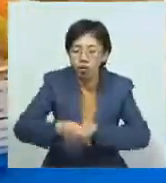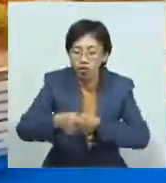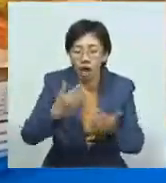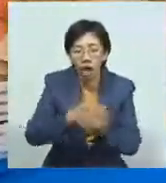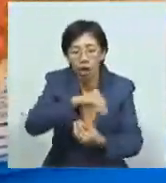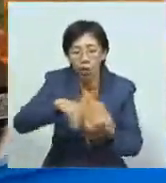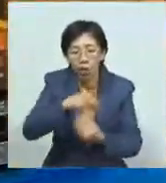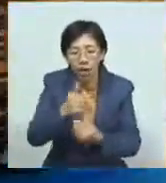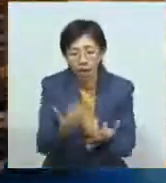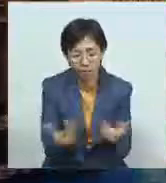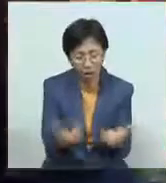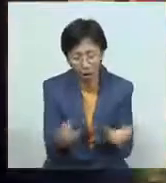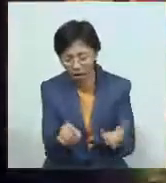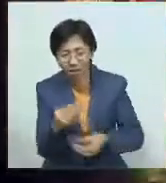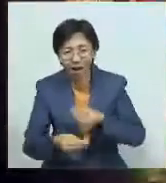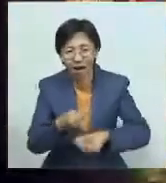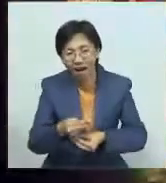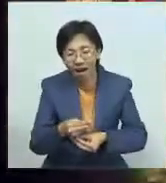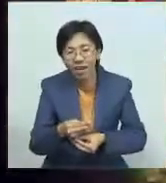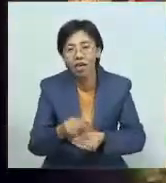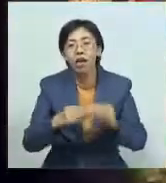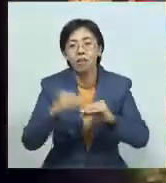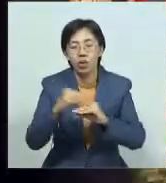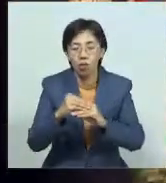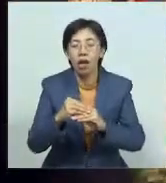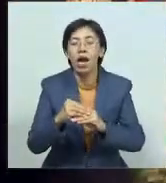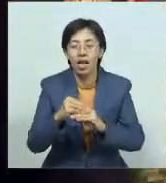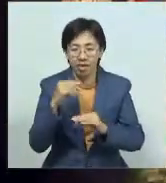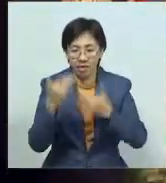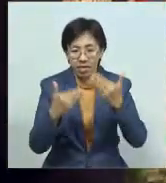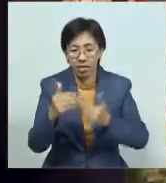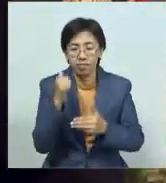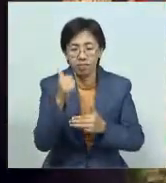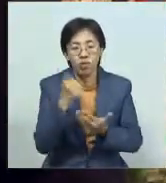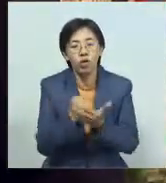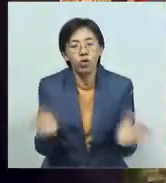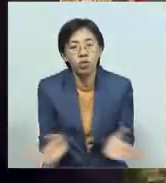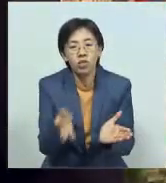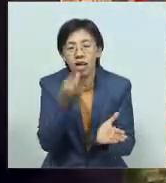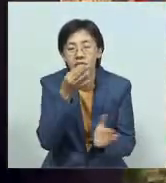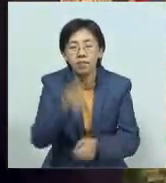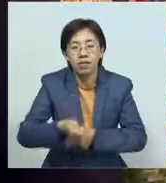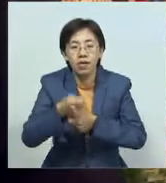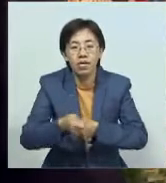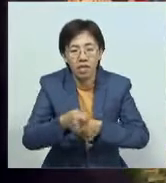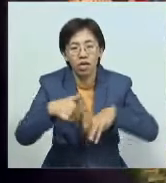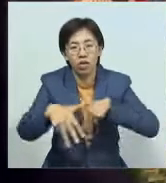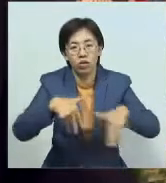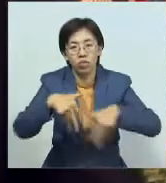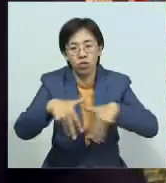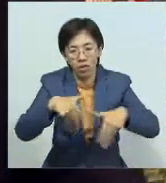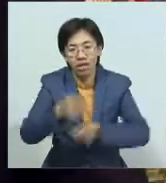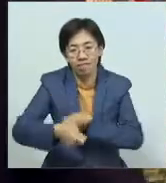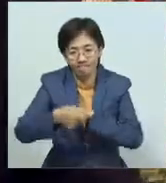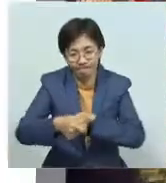ครับก็ถือว่าเป็นโครงการเป็นกิจกรรมที่ดีในการที่จะส่งเสริมอาชีพการเกษตรของพี่น้องเกษตรกรของเรา